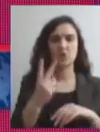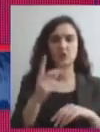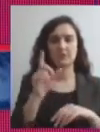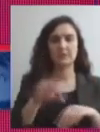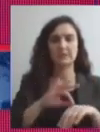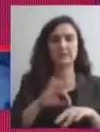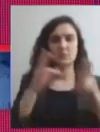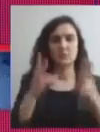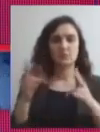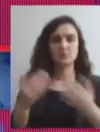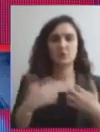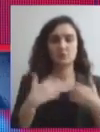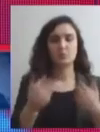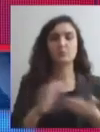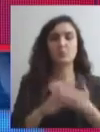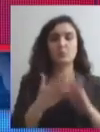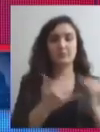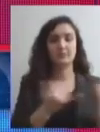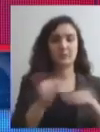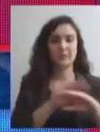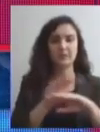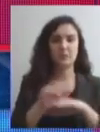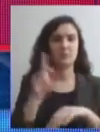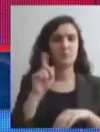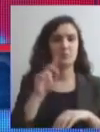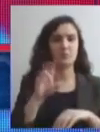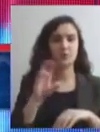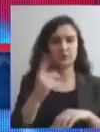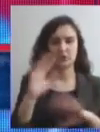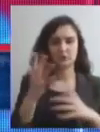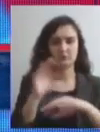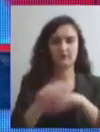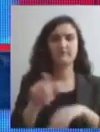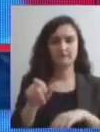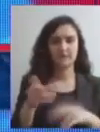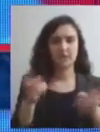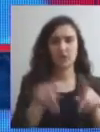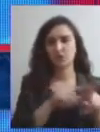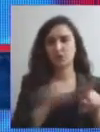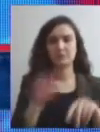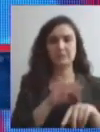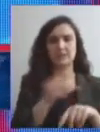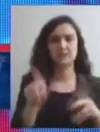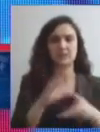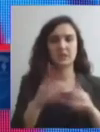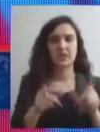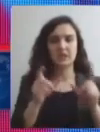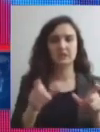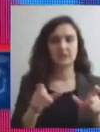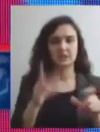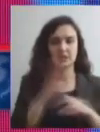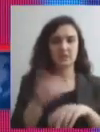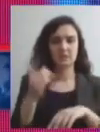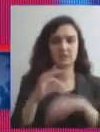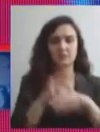ჯანმრთელობის მდგომარეობა. დღევანდელი ფაქტებიდან ბოლნისს მხოლოდ ერთი შემთხვევა უკავშირდება. დანარჩენი პაციენტები კი საკარანტინო სივრცეებიდან არიან.